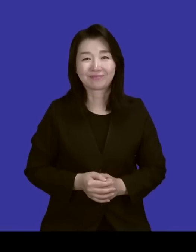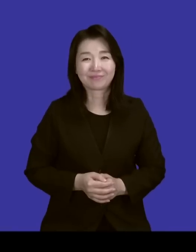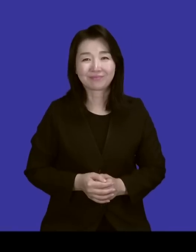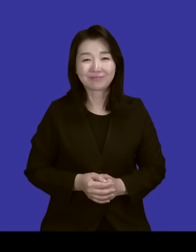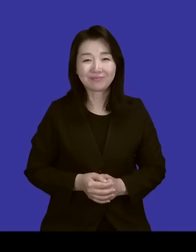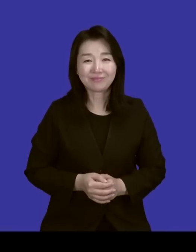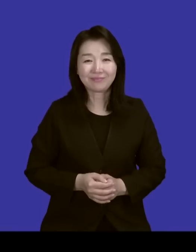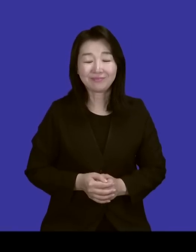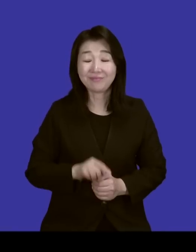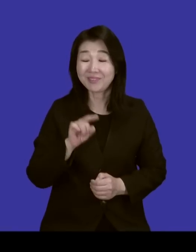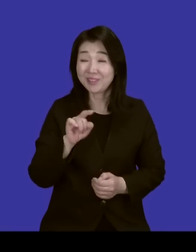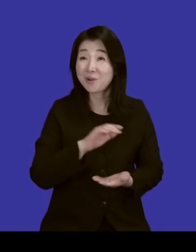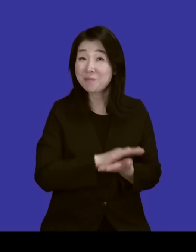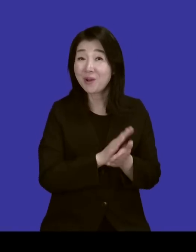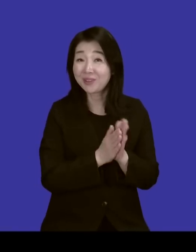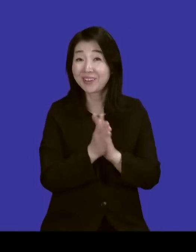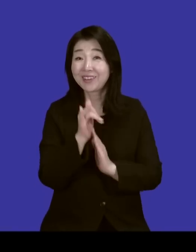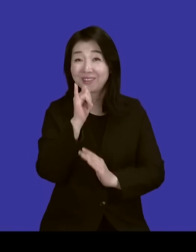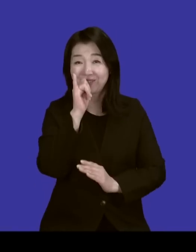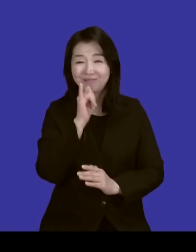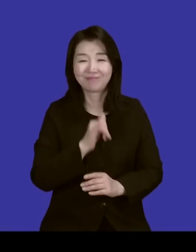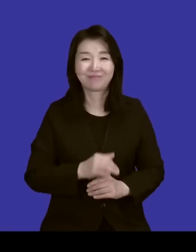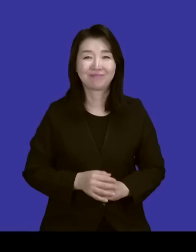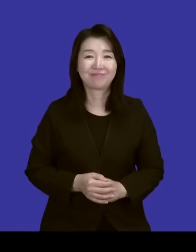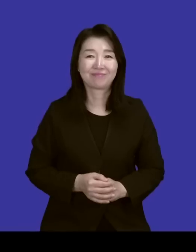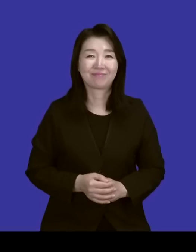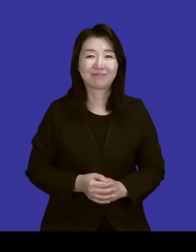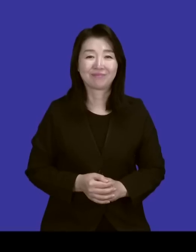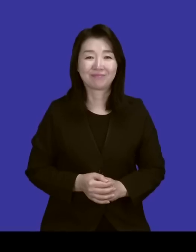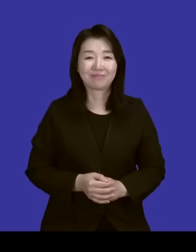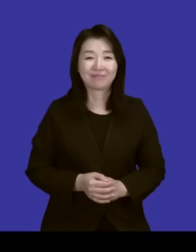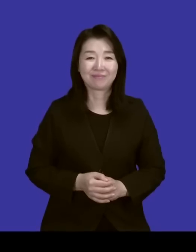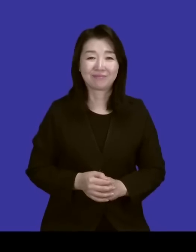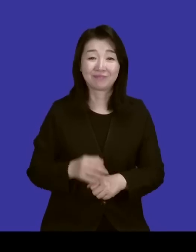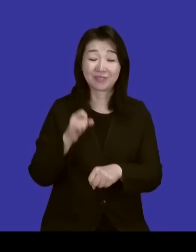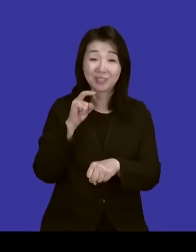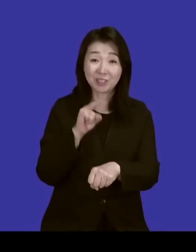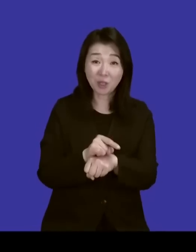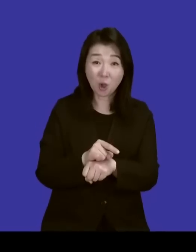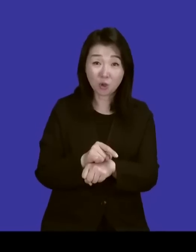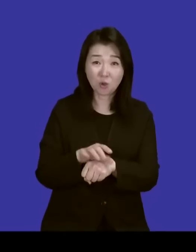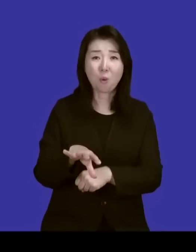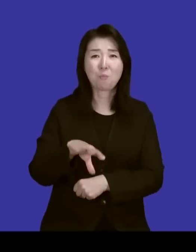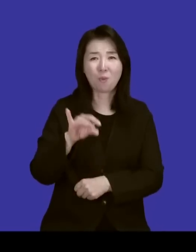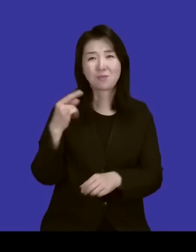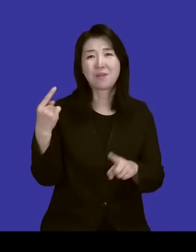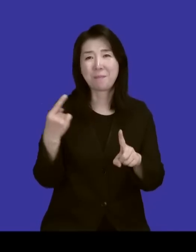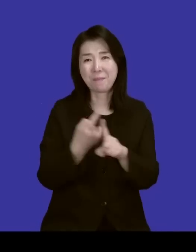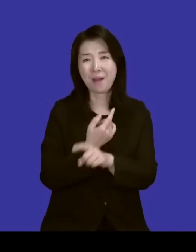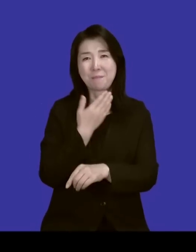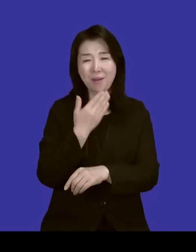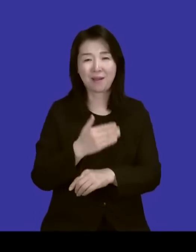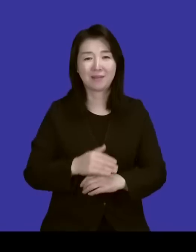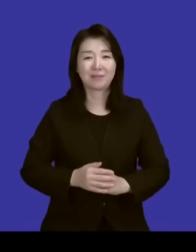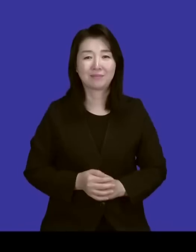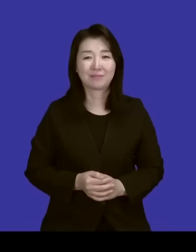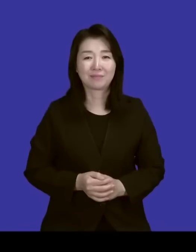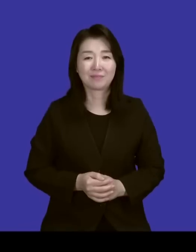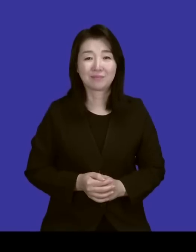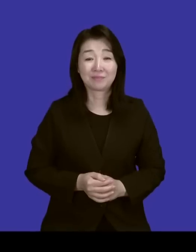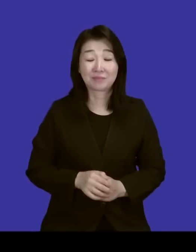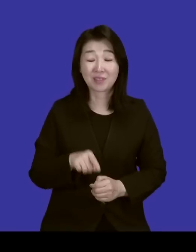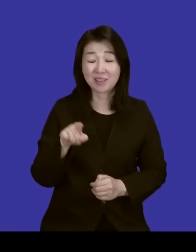그 변화가 일어난 것이죠. 예. 그러니까 성격부터 일단 바뀌는 거죠. 그렇죠. 사람을 대하는 모습. 네, 그렇죠. 우리가 흔히 얘기하는 좀